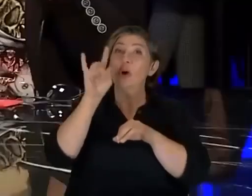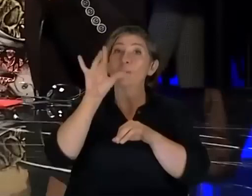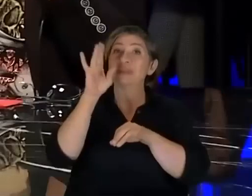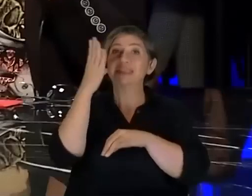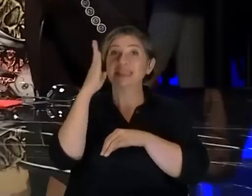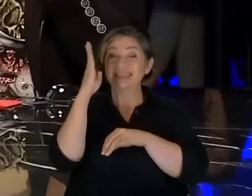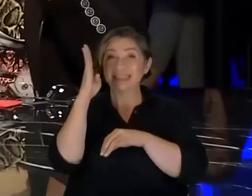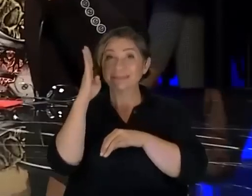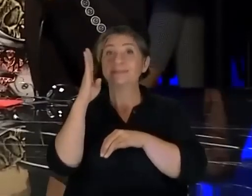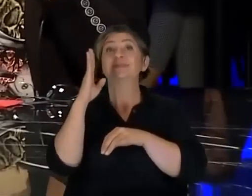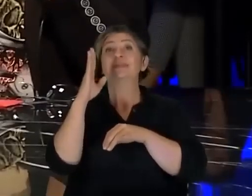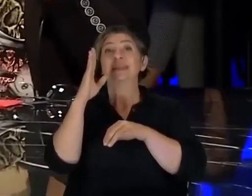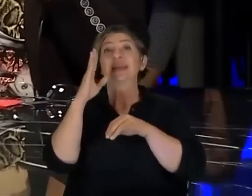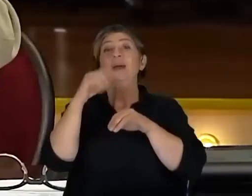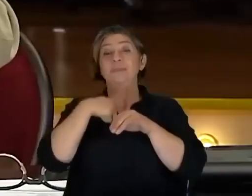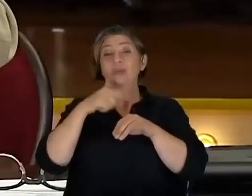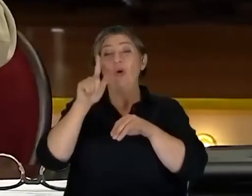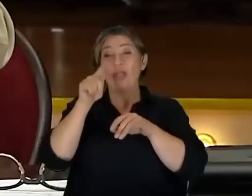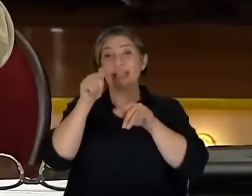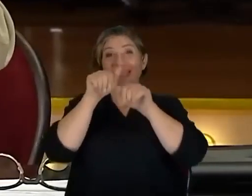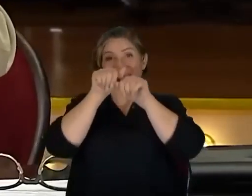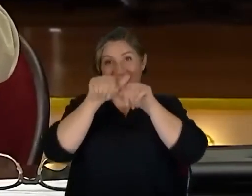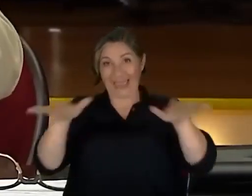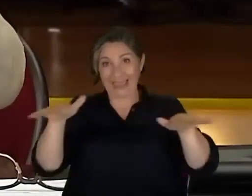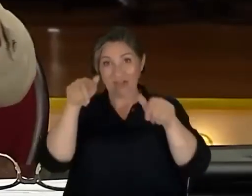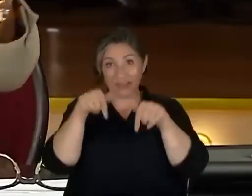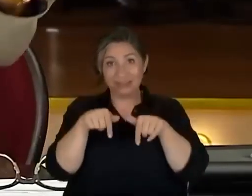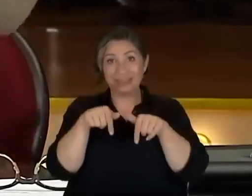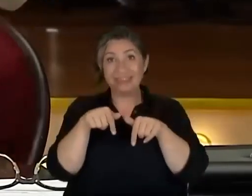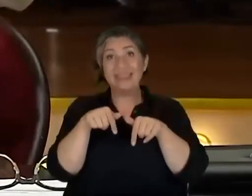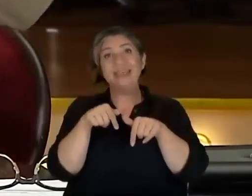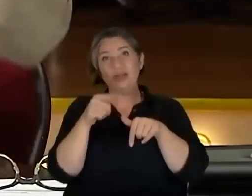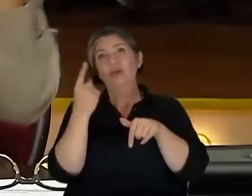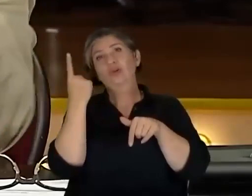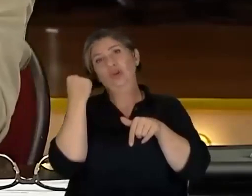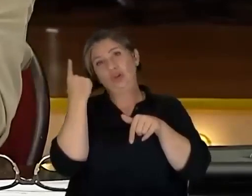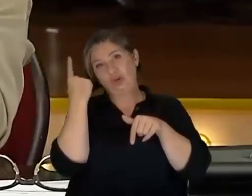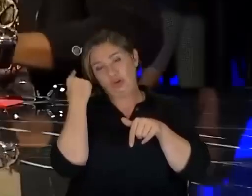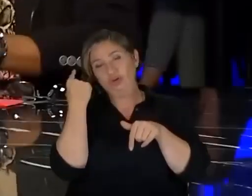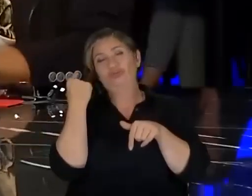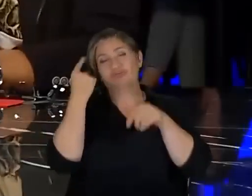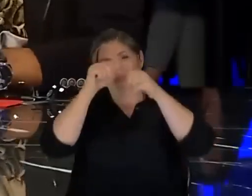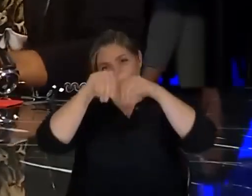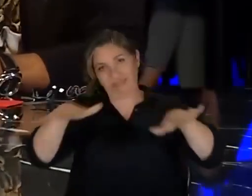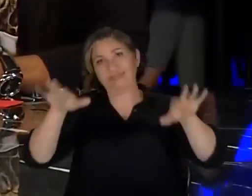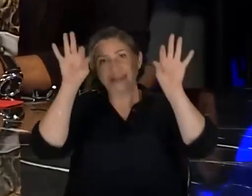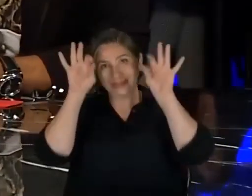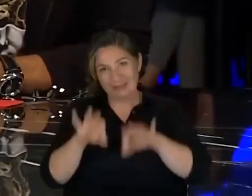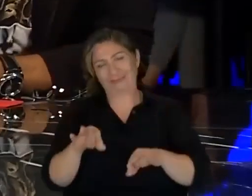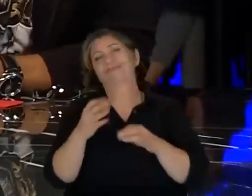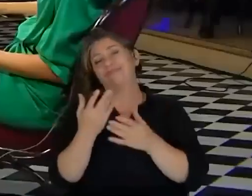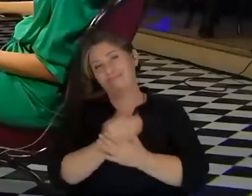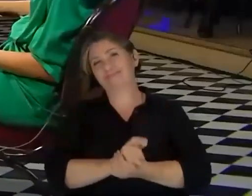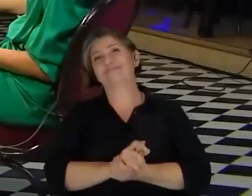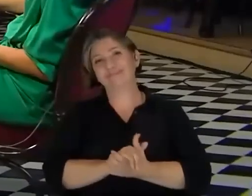15 Kasım'da. Biz vizyona giriyor. 16 Kasım'da yayınlanıyoruz. Demek dün vizyona giren bu film.